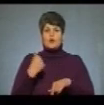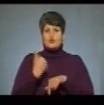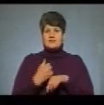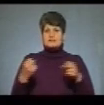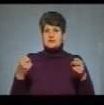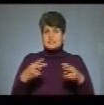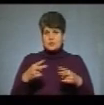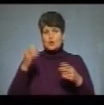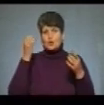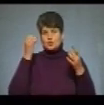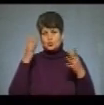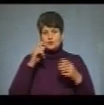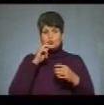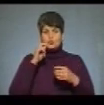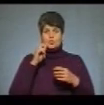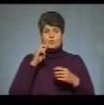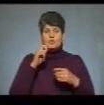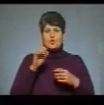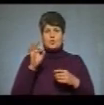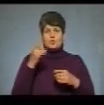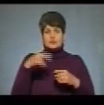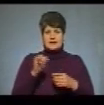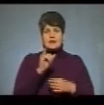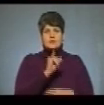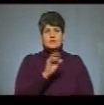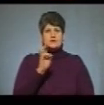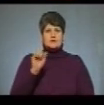управління культури облдержадміністрації Ігор Натолочний.